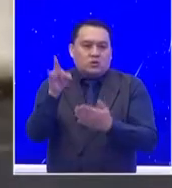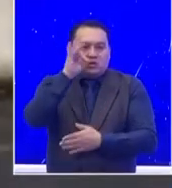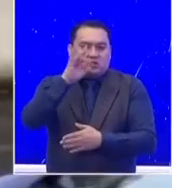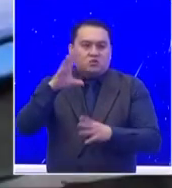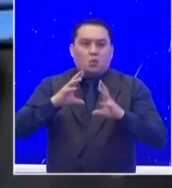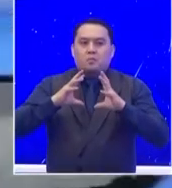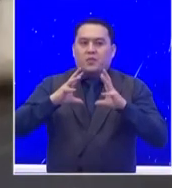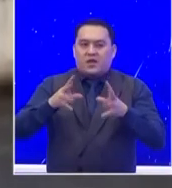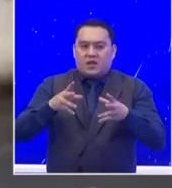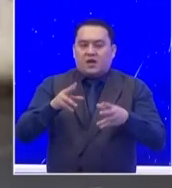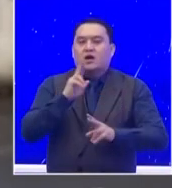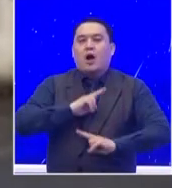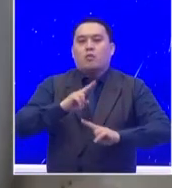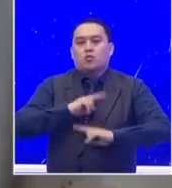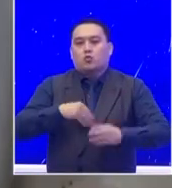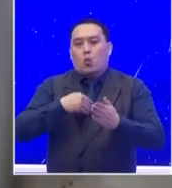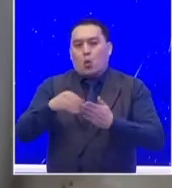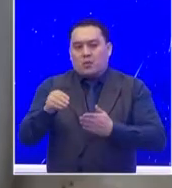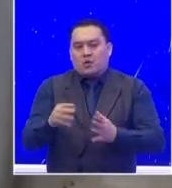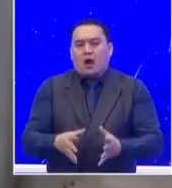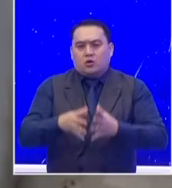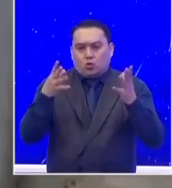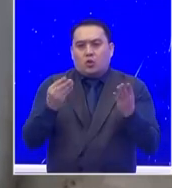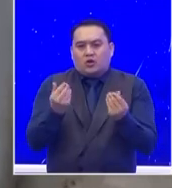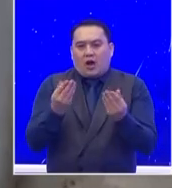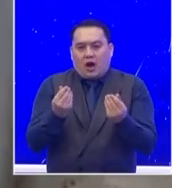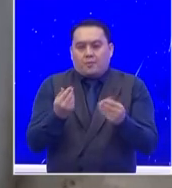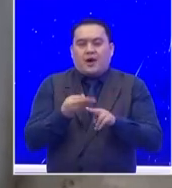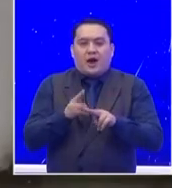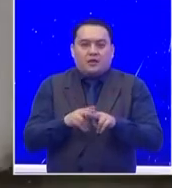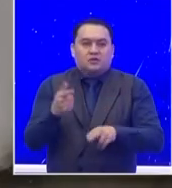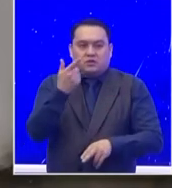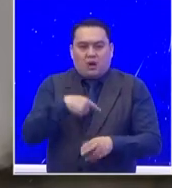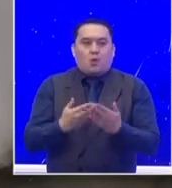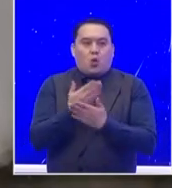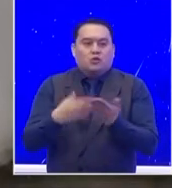во всем мире. Его работы готовы купить за огромные деньги, но при этом сам